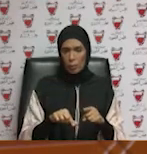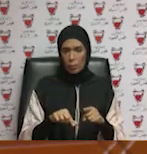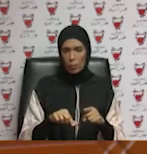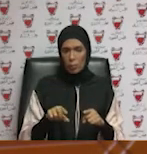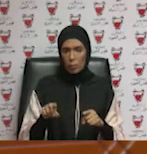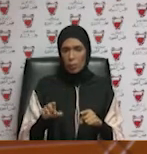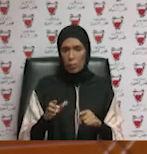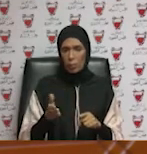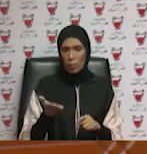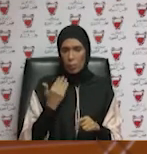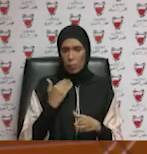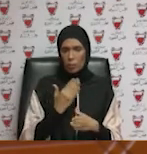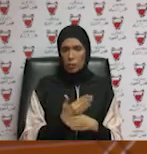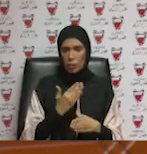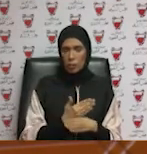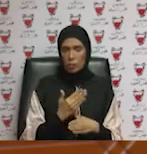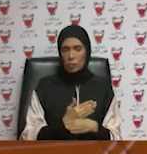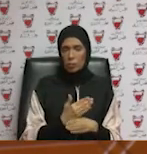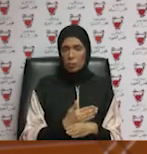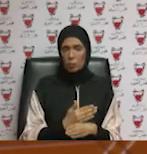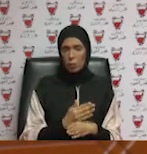التقرير ما هي أسباب هذه الزيادة.